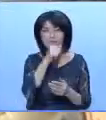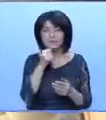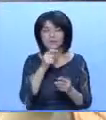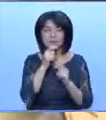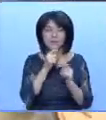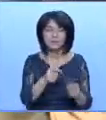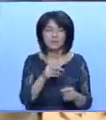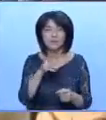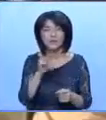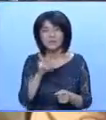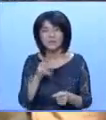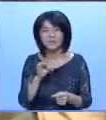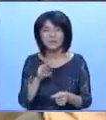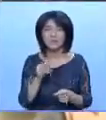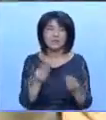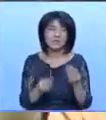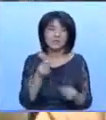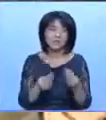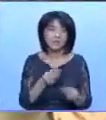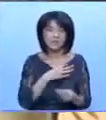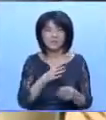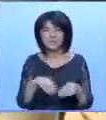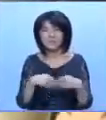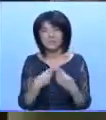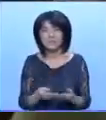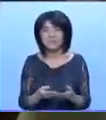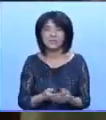мен тәттілер, кішігірім ойыншықтар тарту етілді.